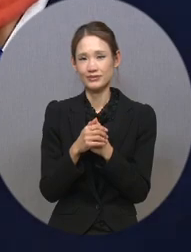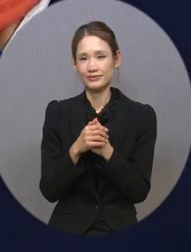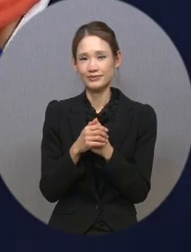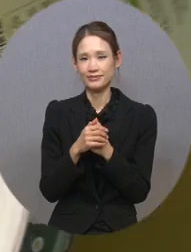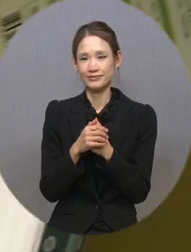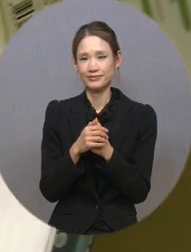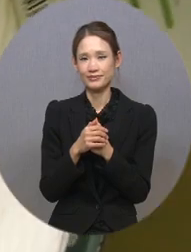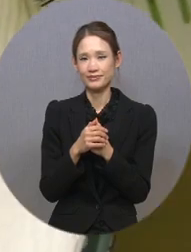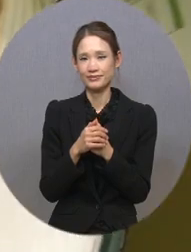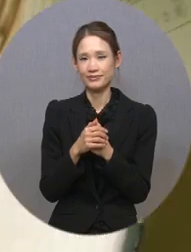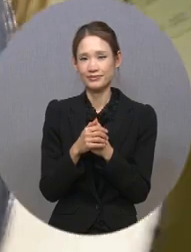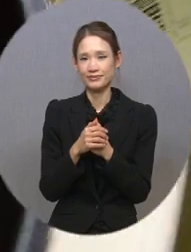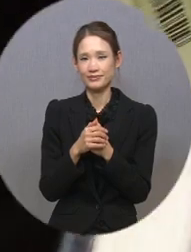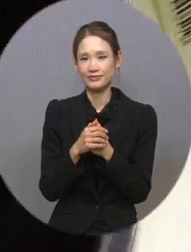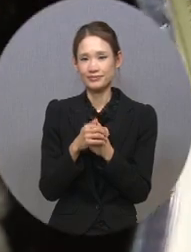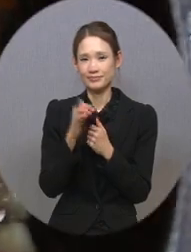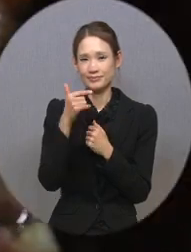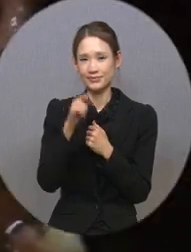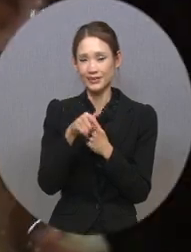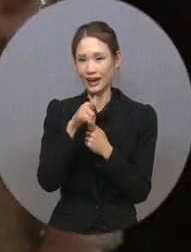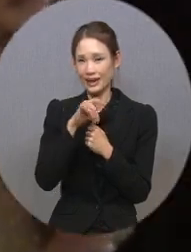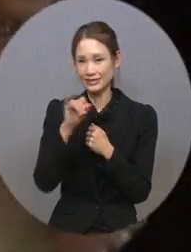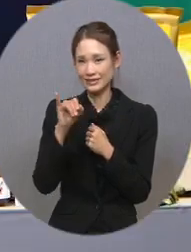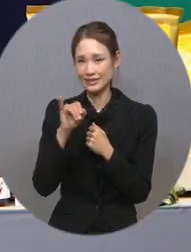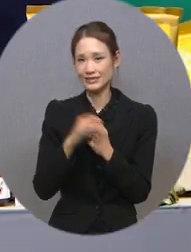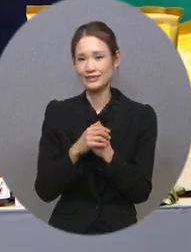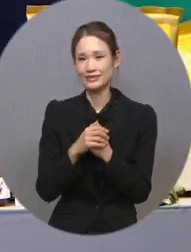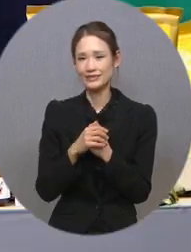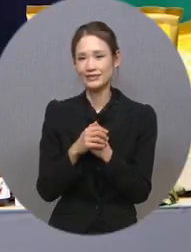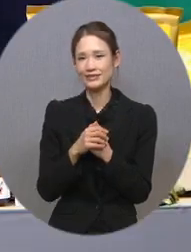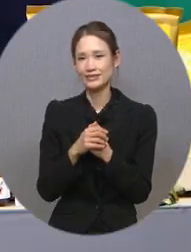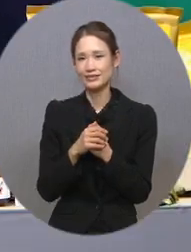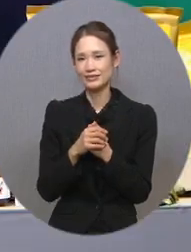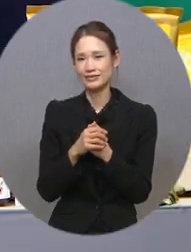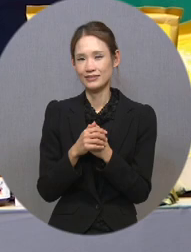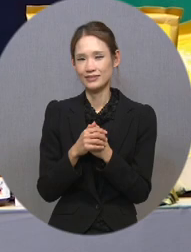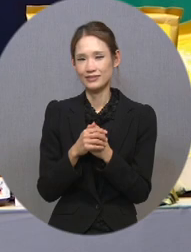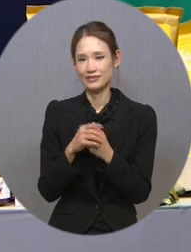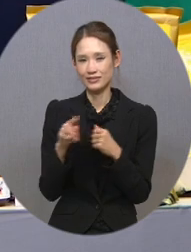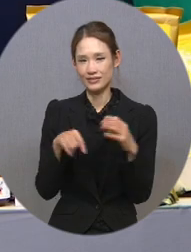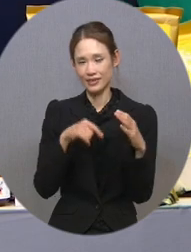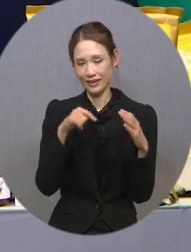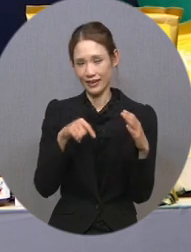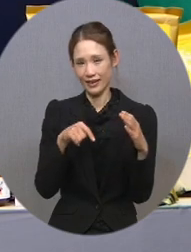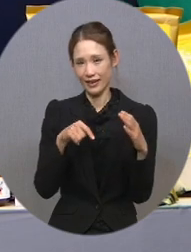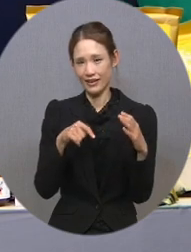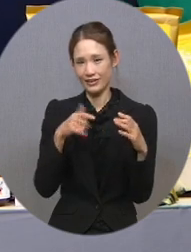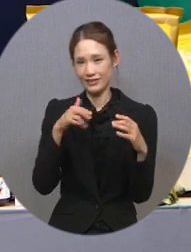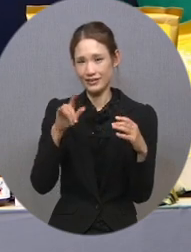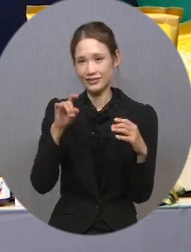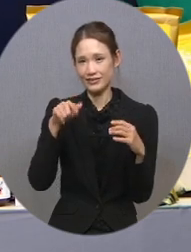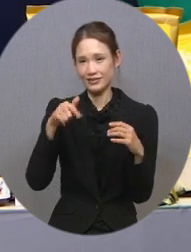이야. 낙지가 그냥 여기서. 낙지가 살아있네. 아니 낙지가 이 안에서 청사.